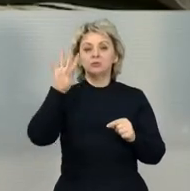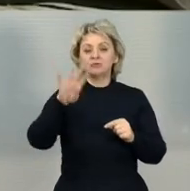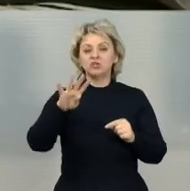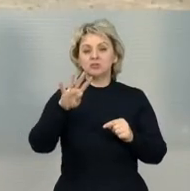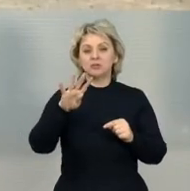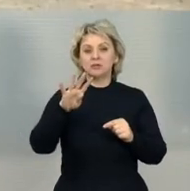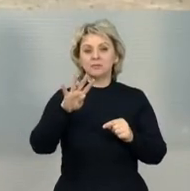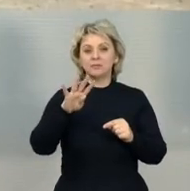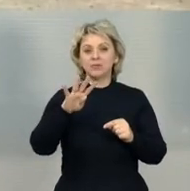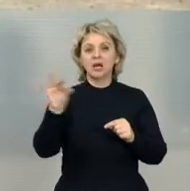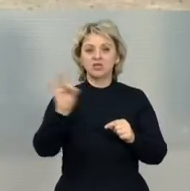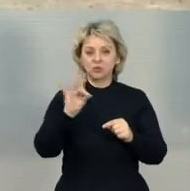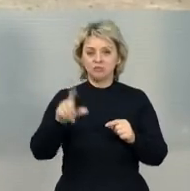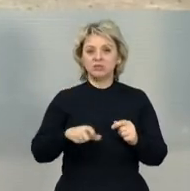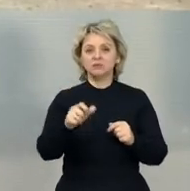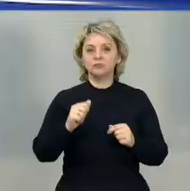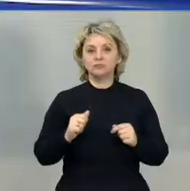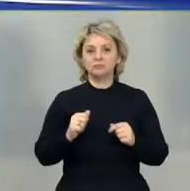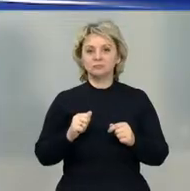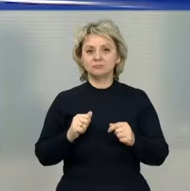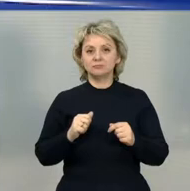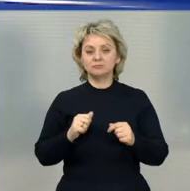Фатахов, Дон 24, Ростов-на-Дону.